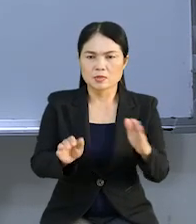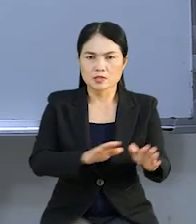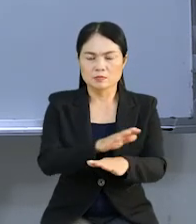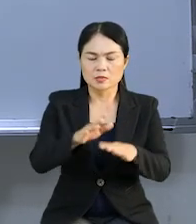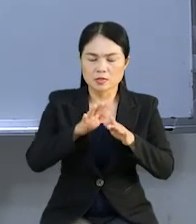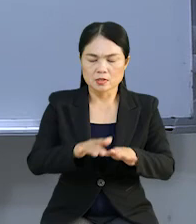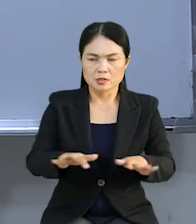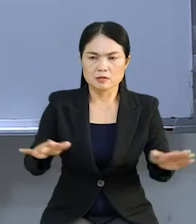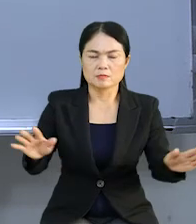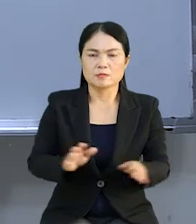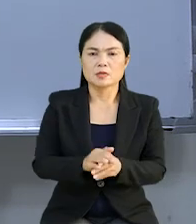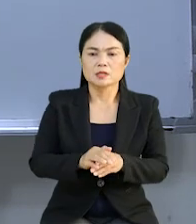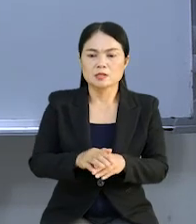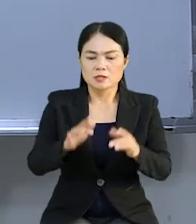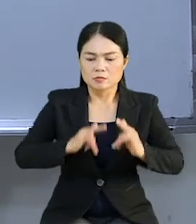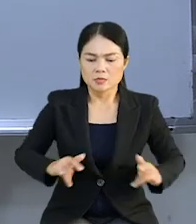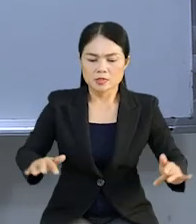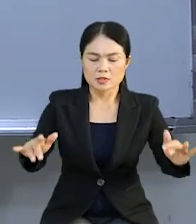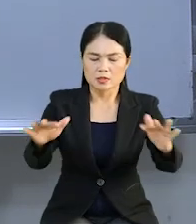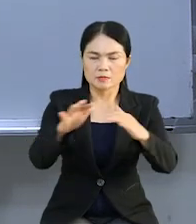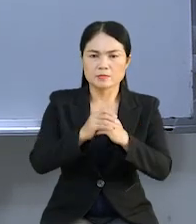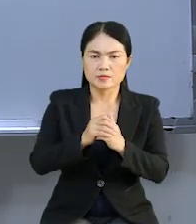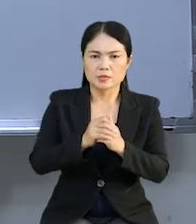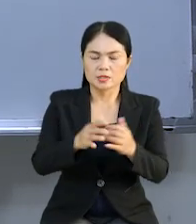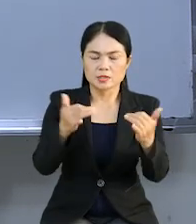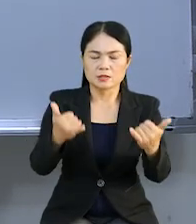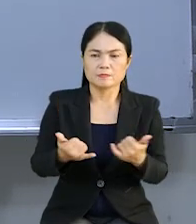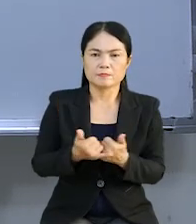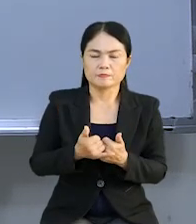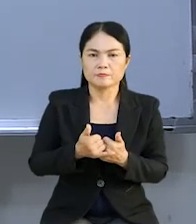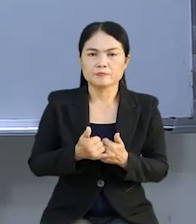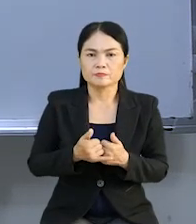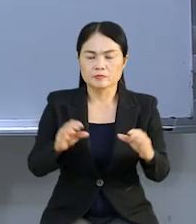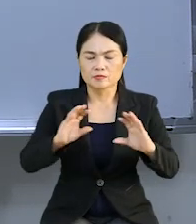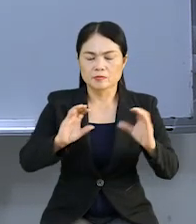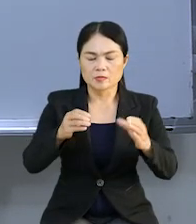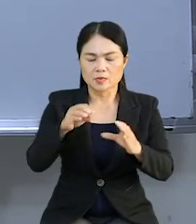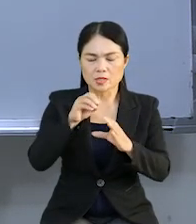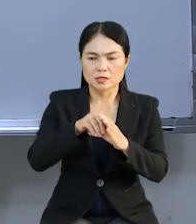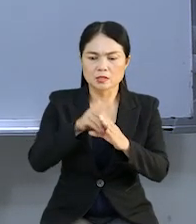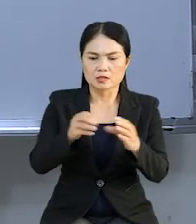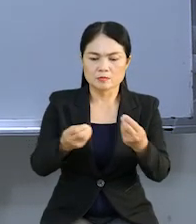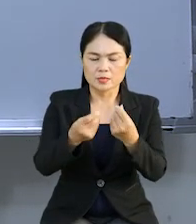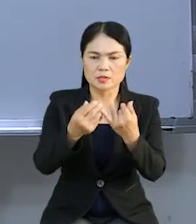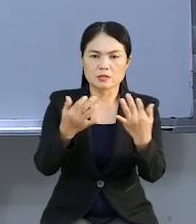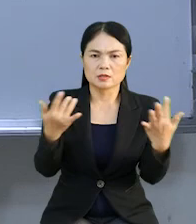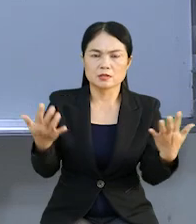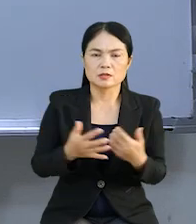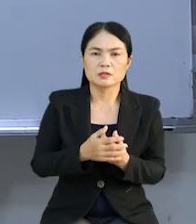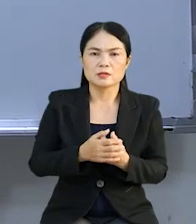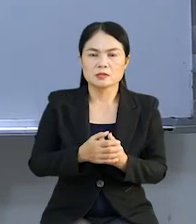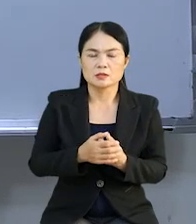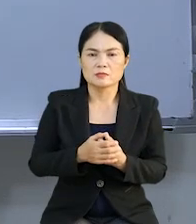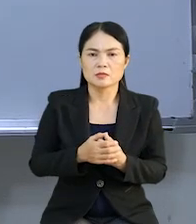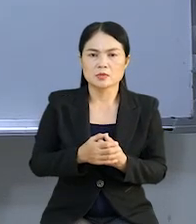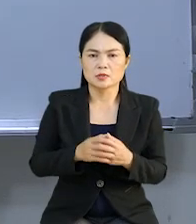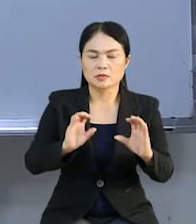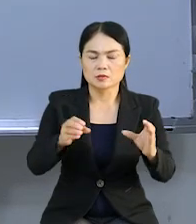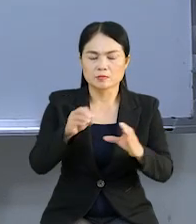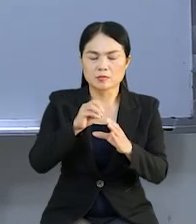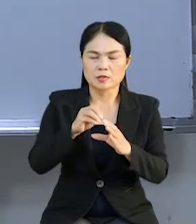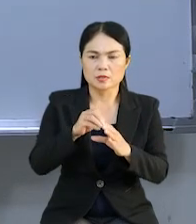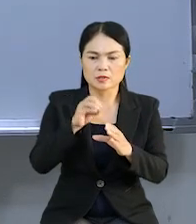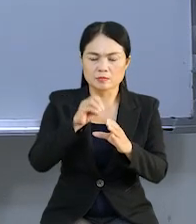និងក្រោមដីបាតបឹងទន្លេសាបបច្ចុប្បន្ននេះក្រុមហ៊ុនវិនិយោគជាច្រើនក្រុមហ៊ុនវិ